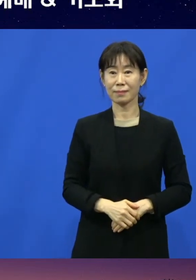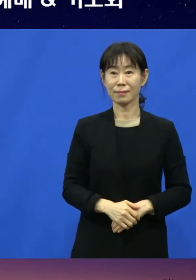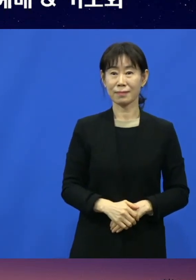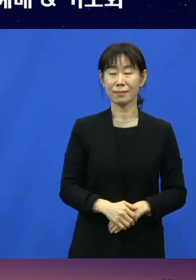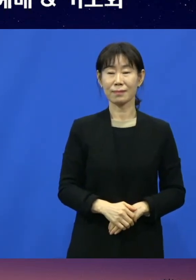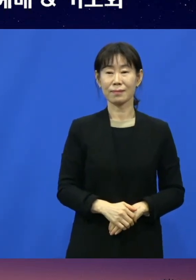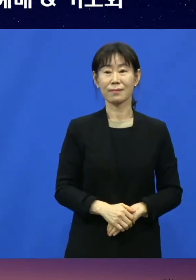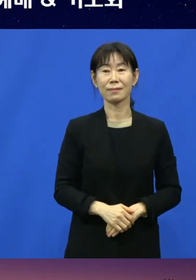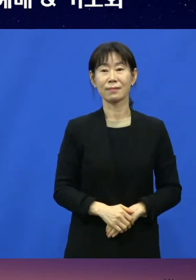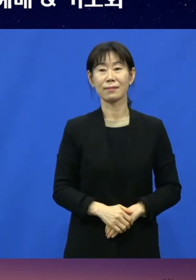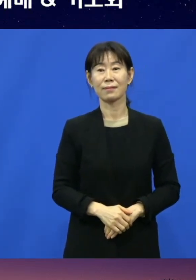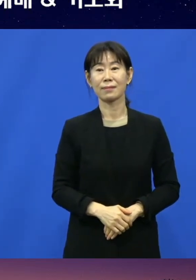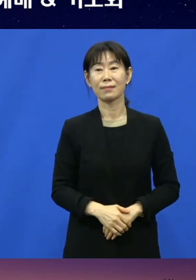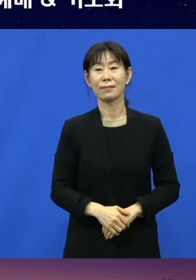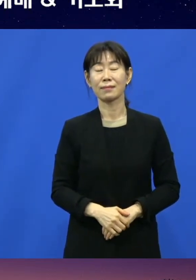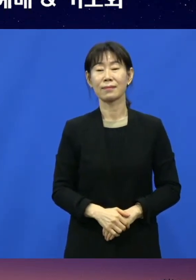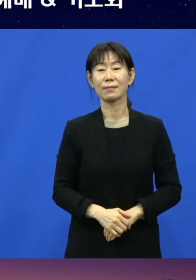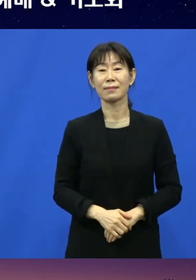그리스도인이죠.